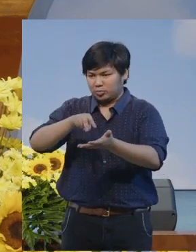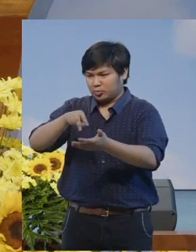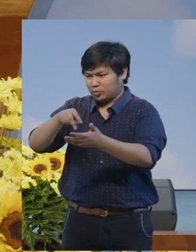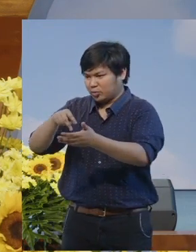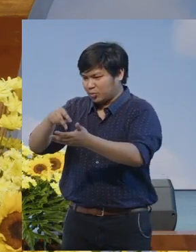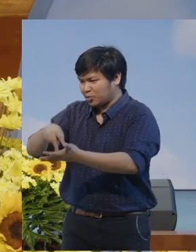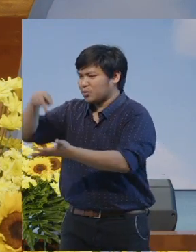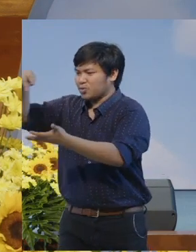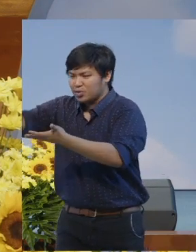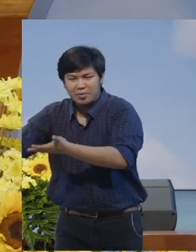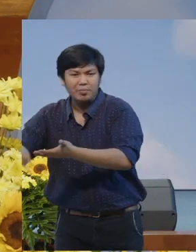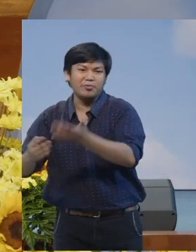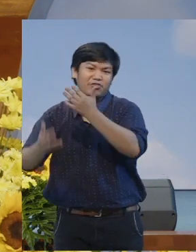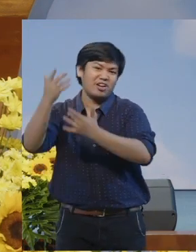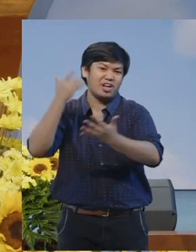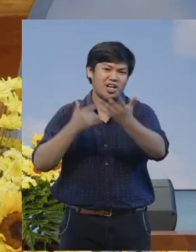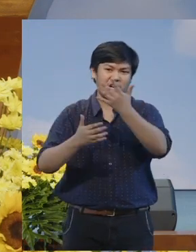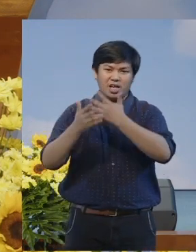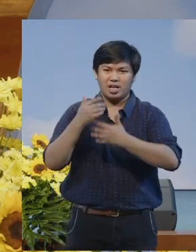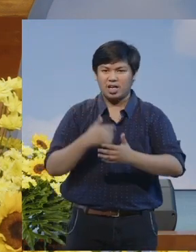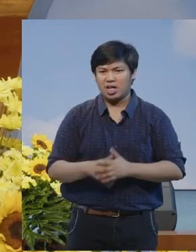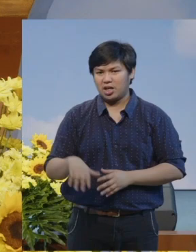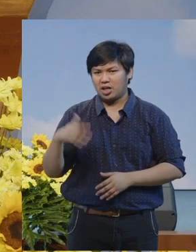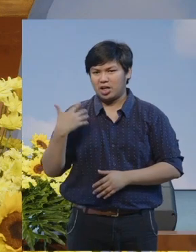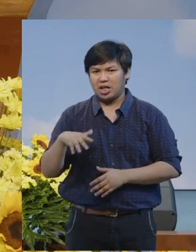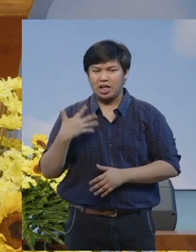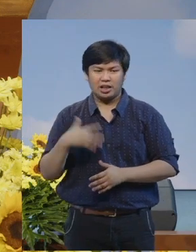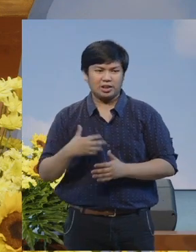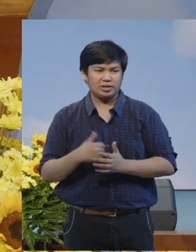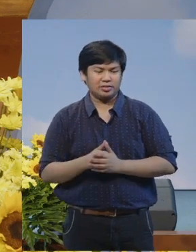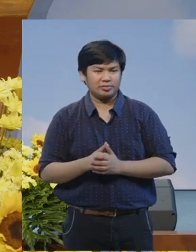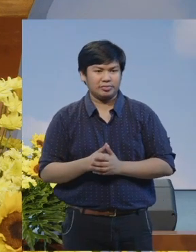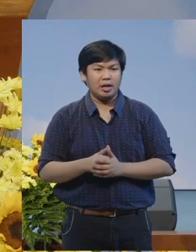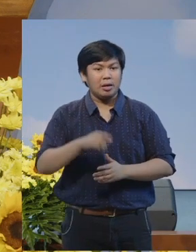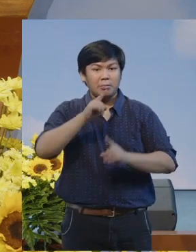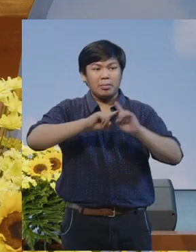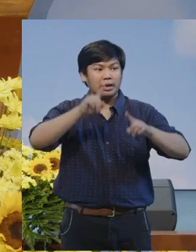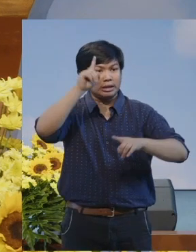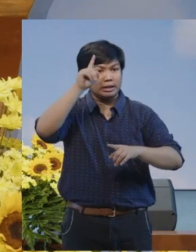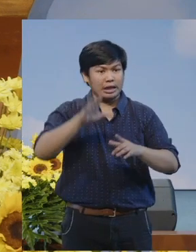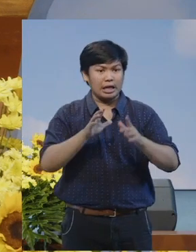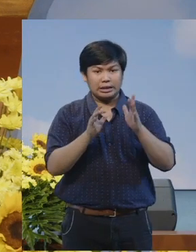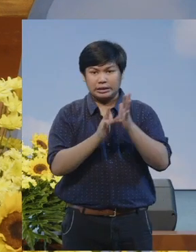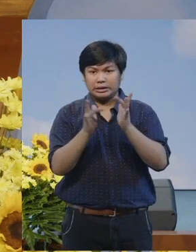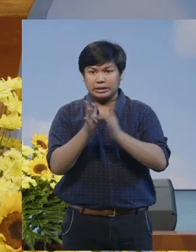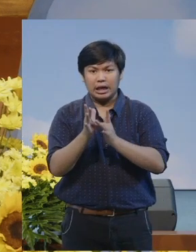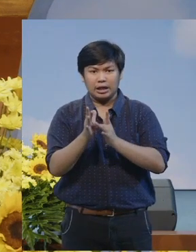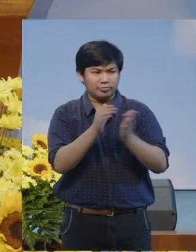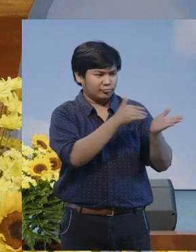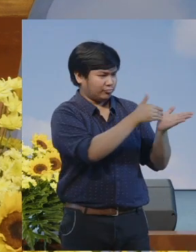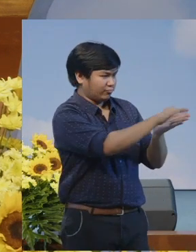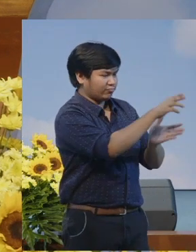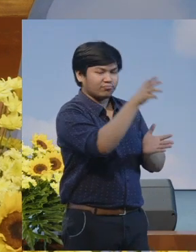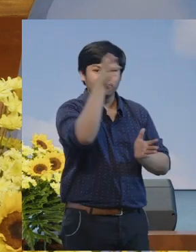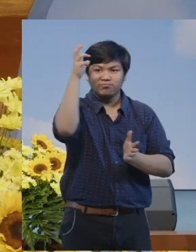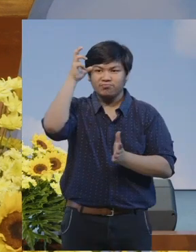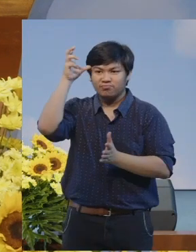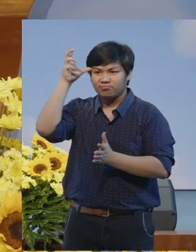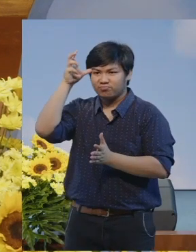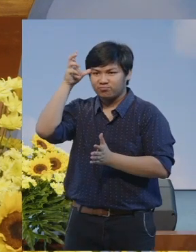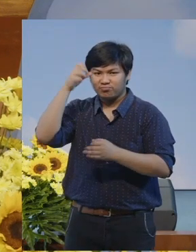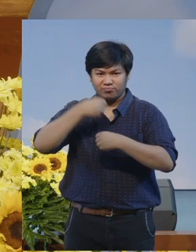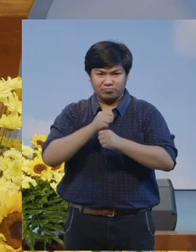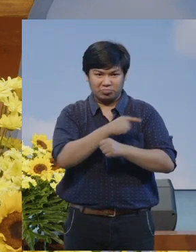have compassion on us and help us." So sa madaling salita, pinalayas ng Panginoong Jesus ang demonyong nagpapahirap